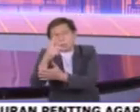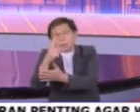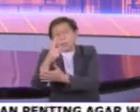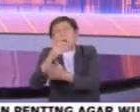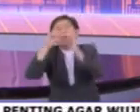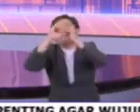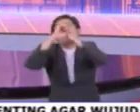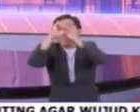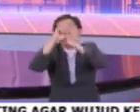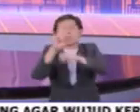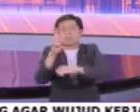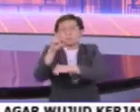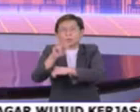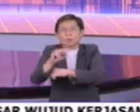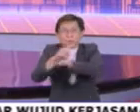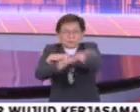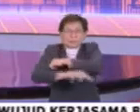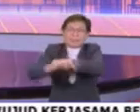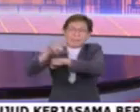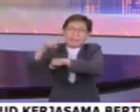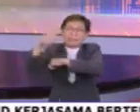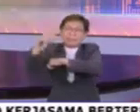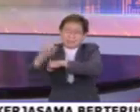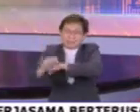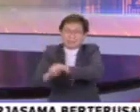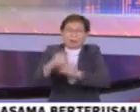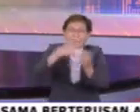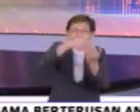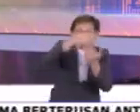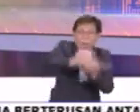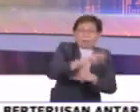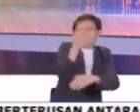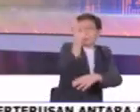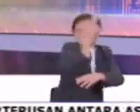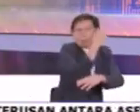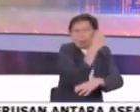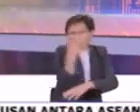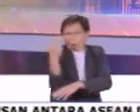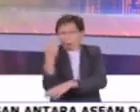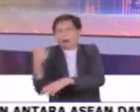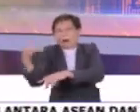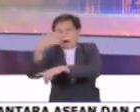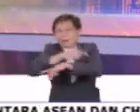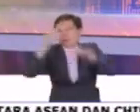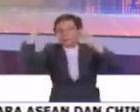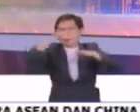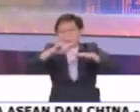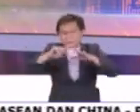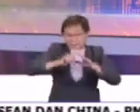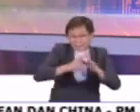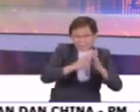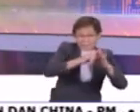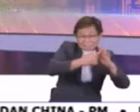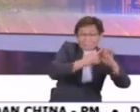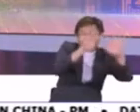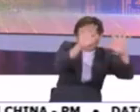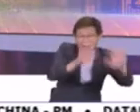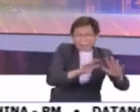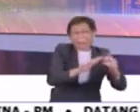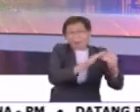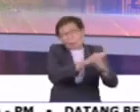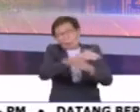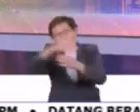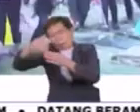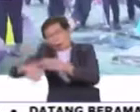di Dewan Undangan Negeri Galas. Program Gembara Belantara dan sempena Hari Malaysia bermula Ahad lalu akan berakhir pada hujung bulan